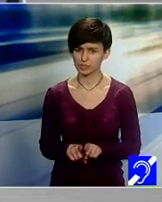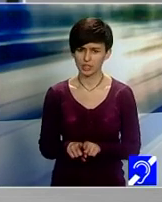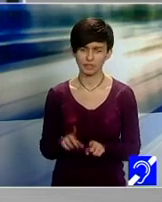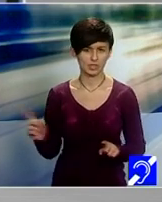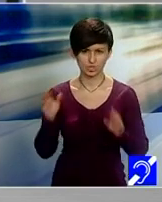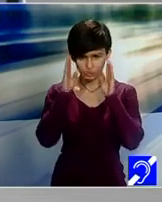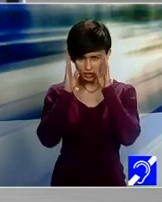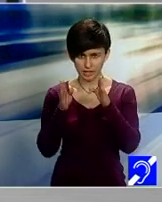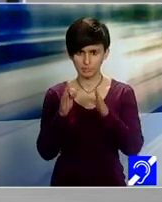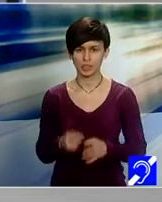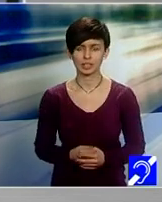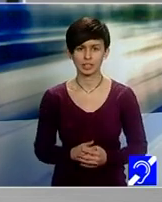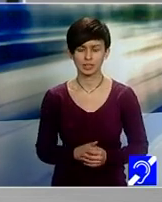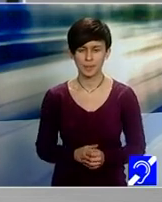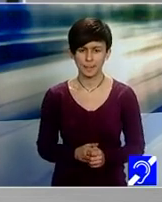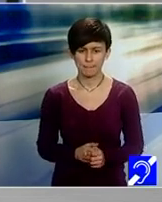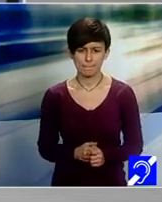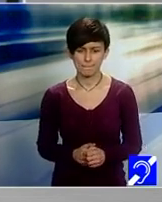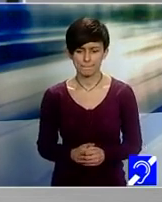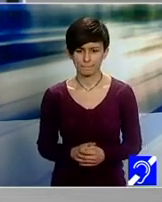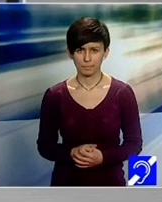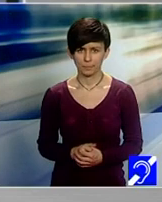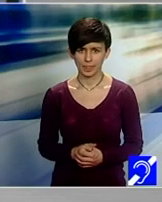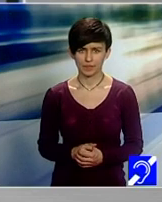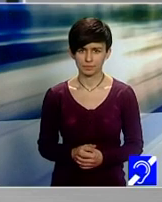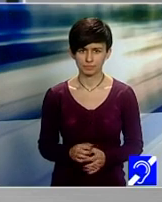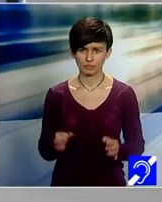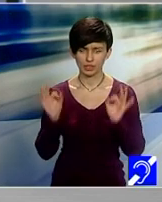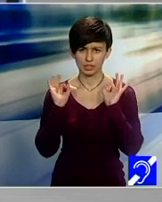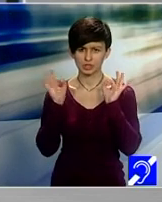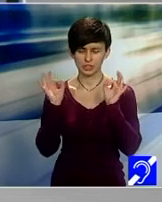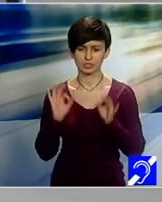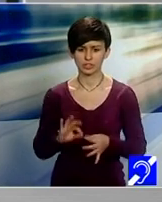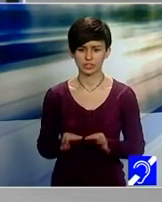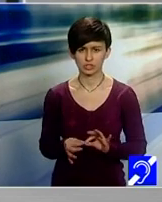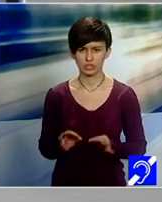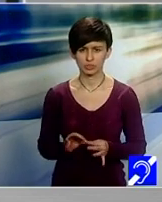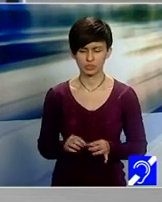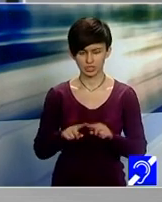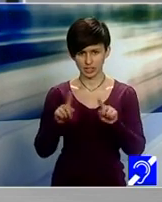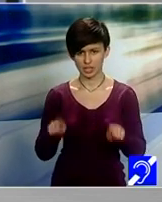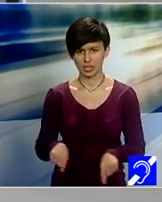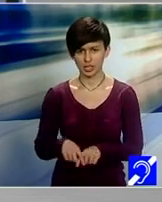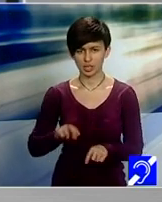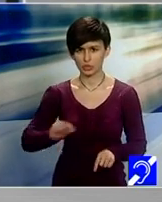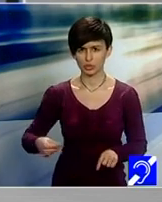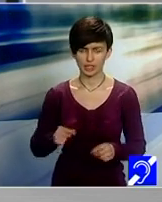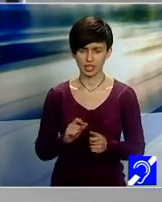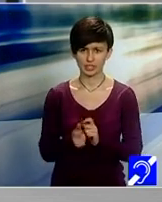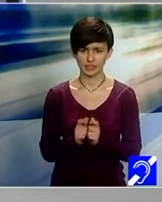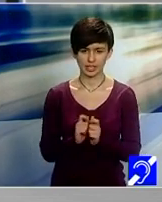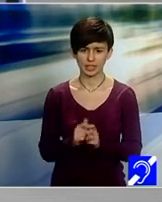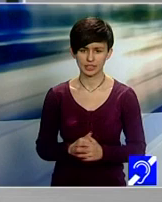respectă dispozițiile legii 24/2000. Se folosește ba termenul de contract de credit, ba termenul de contract de